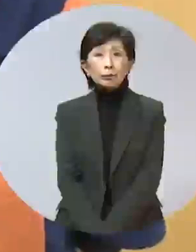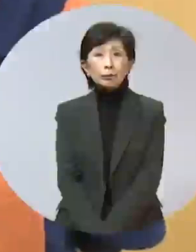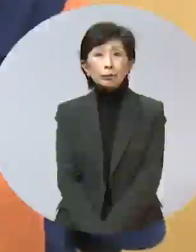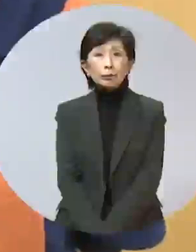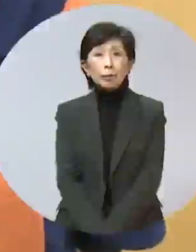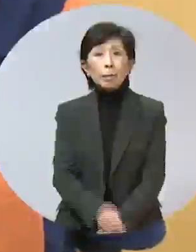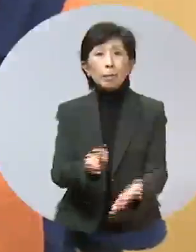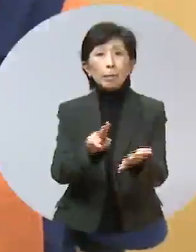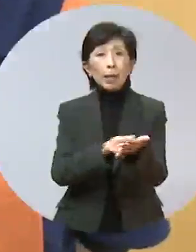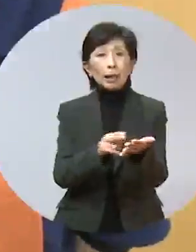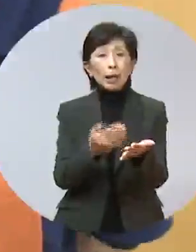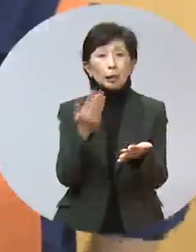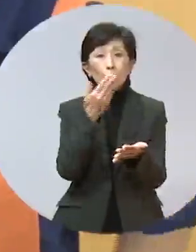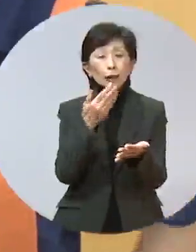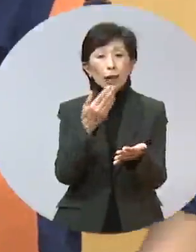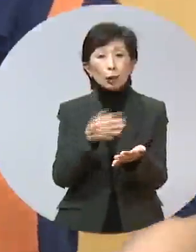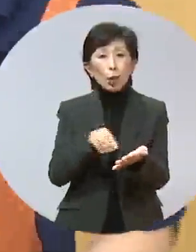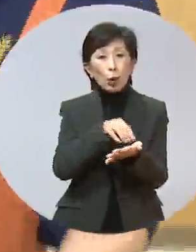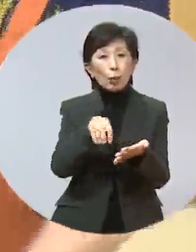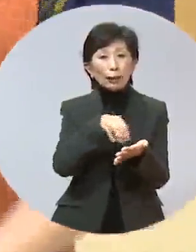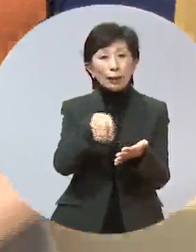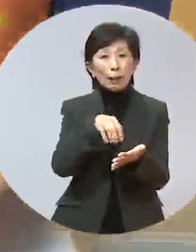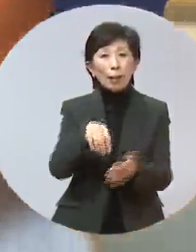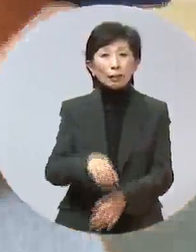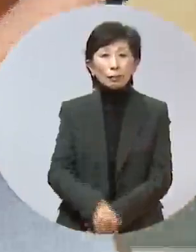バターと砂糖を混ぜていきます。